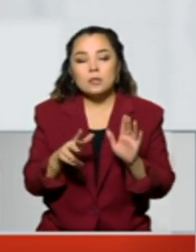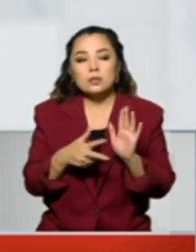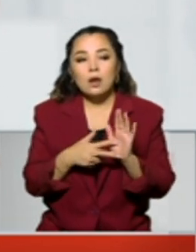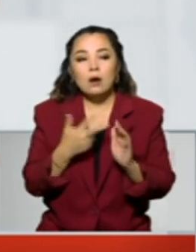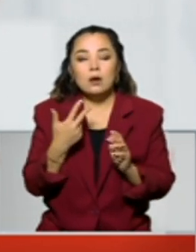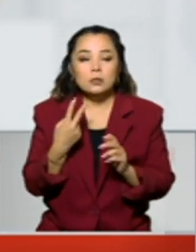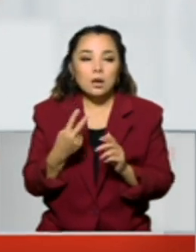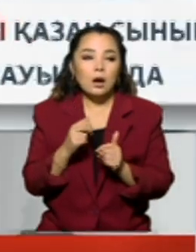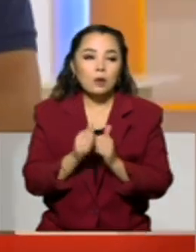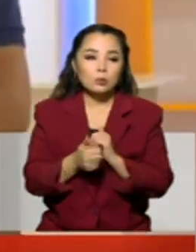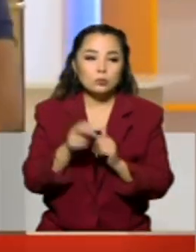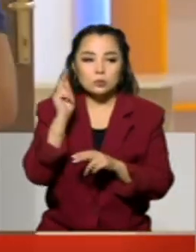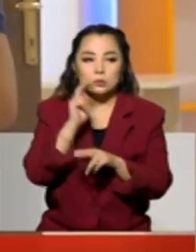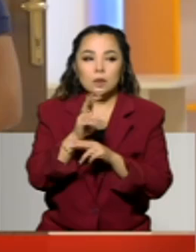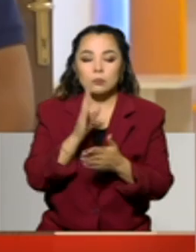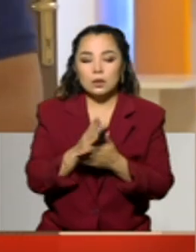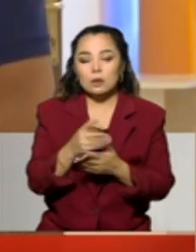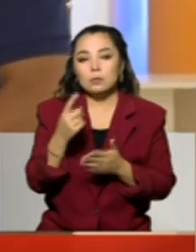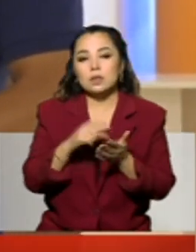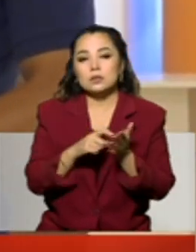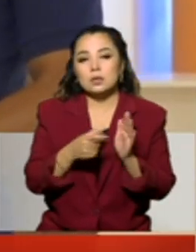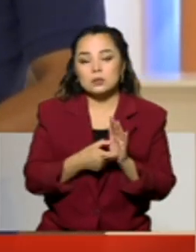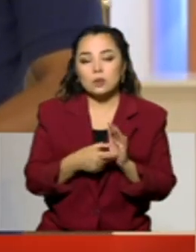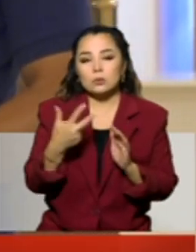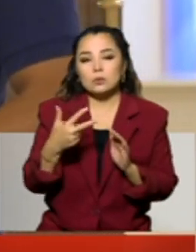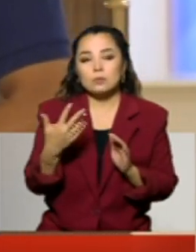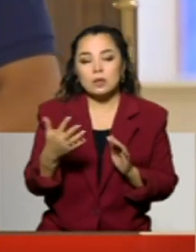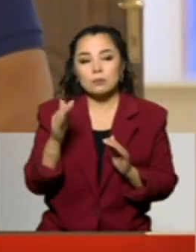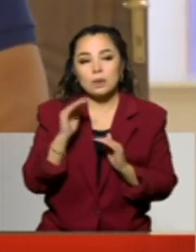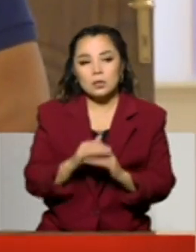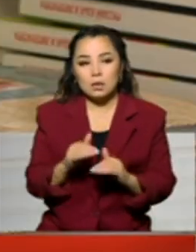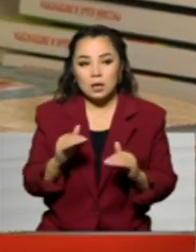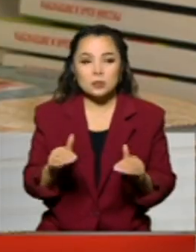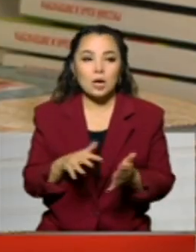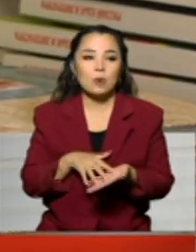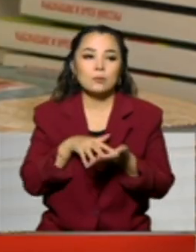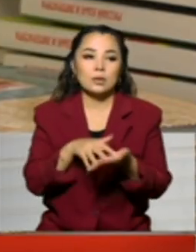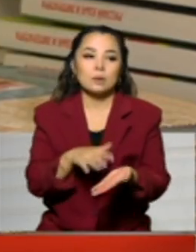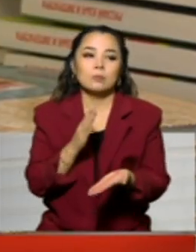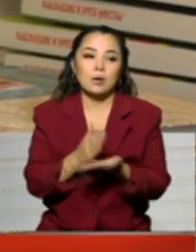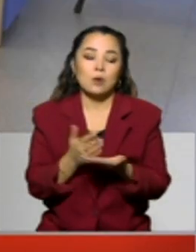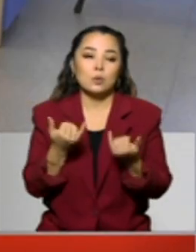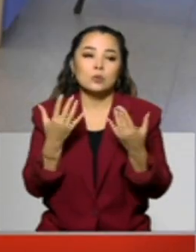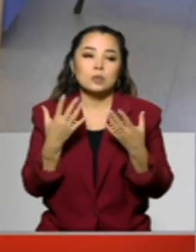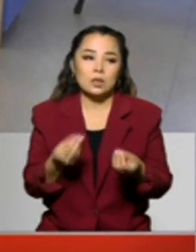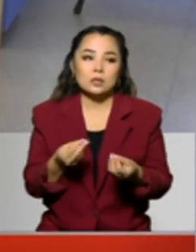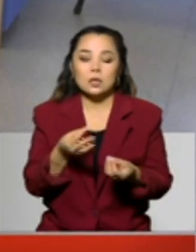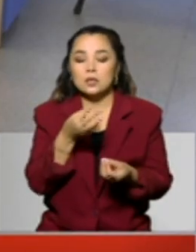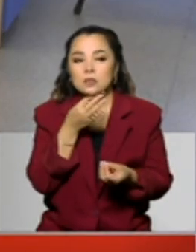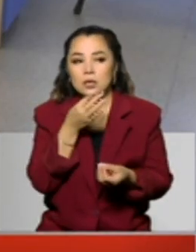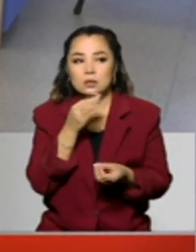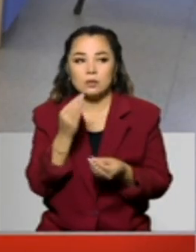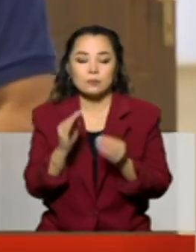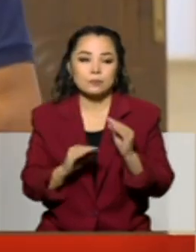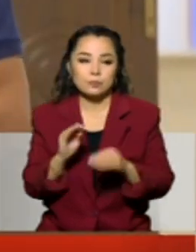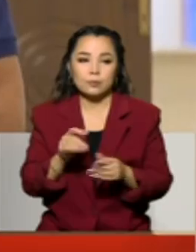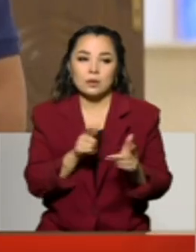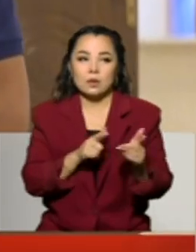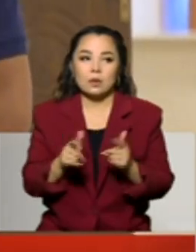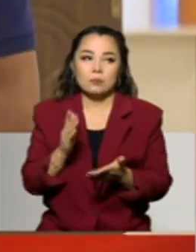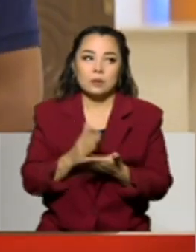екі ауысымда оқиды. Бірінші сыныпқа 35 бала өтініш білдірді. Бүгінгі күнге 2 сынып комплектация жасап